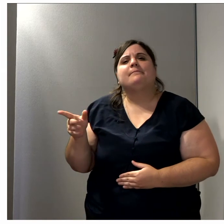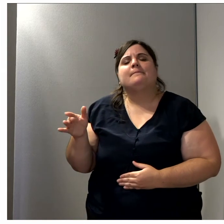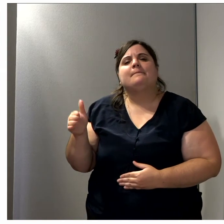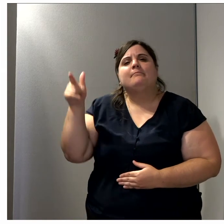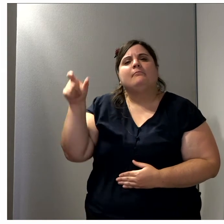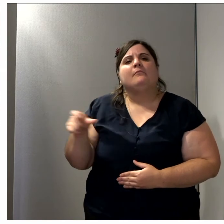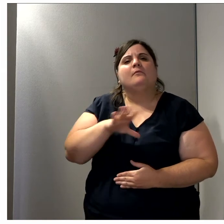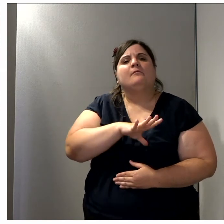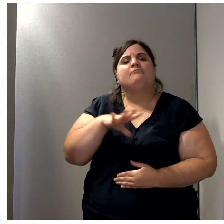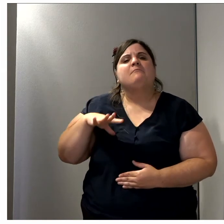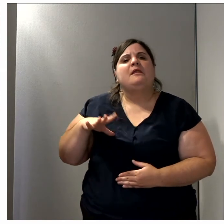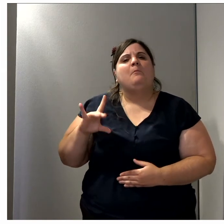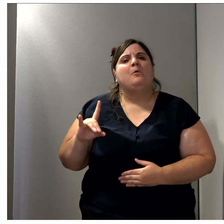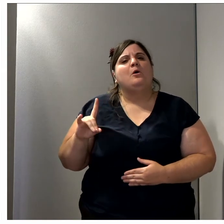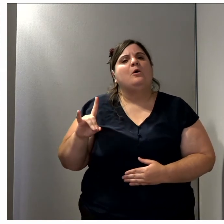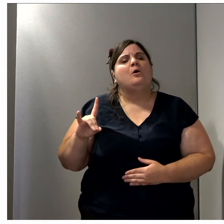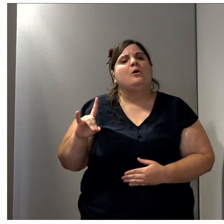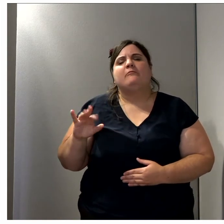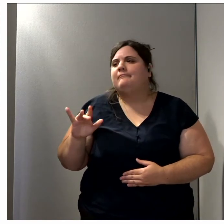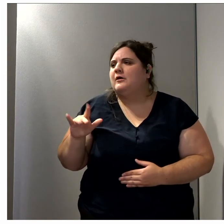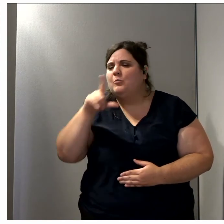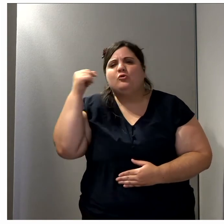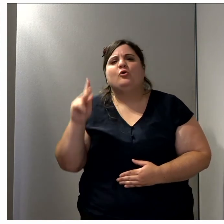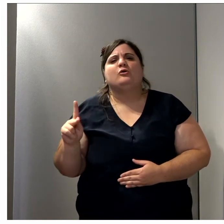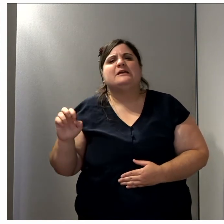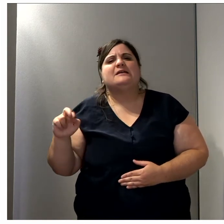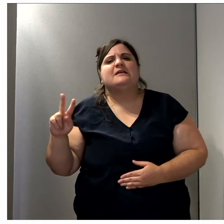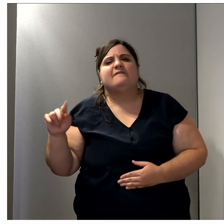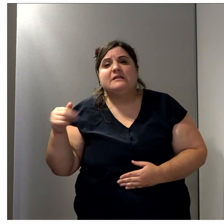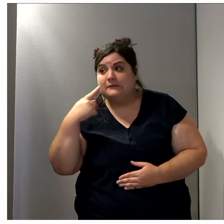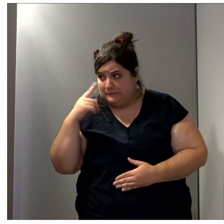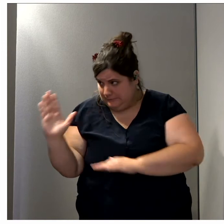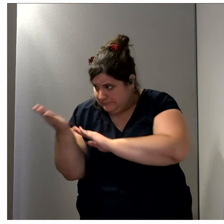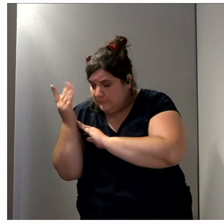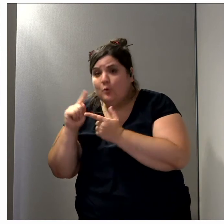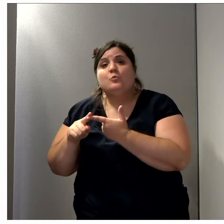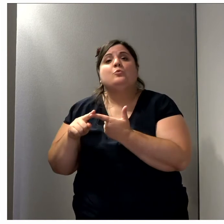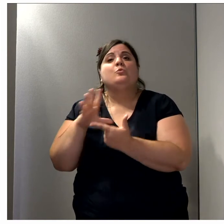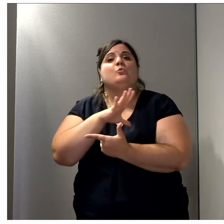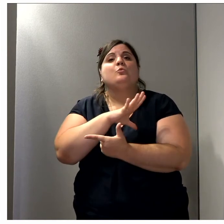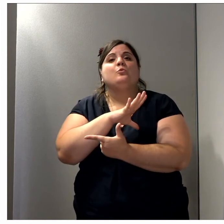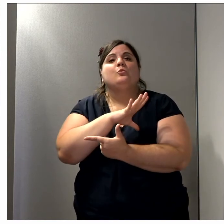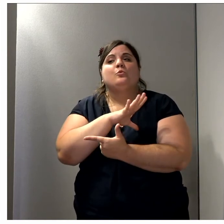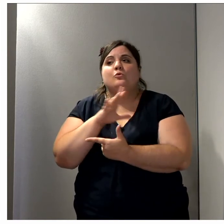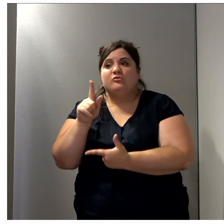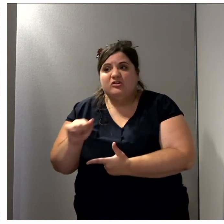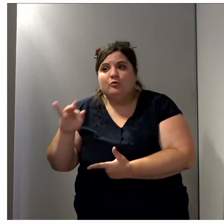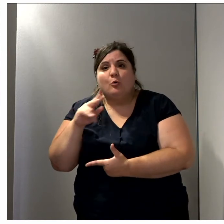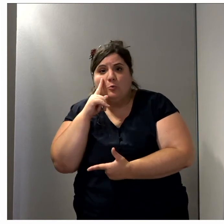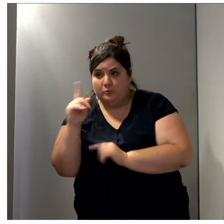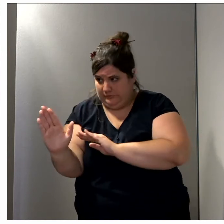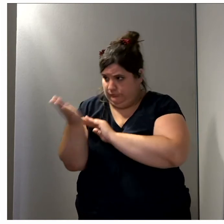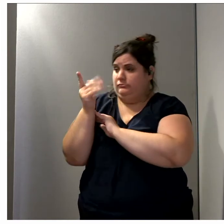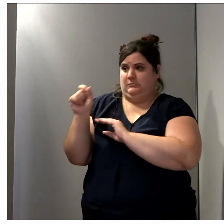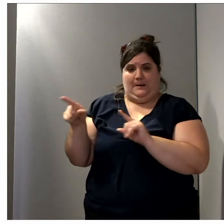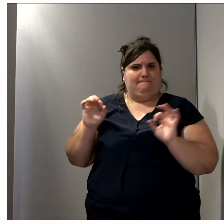qu'a exprimé Kevin Lapère ou Michel Giraudot. Mais la pandémie